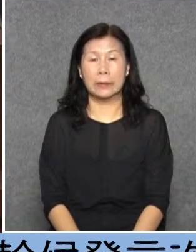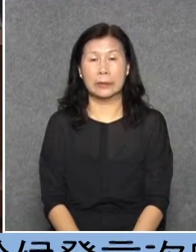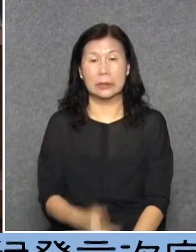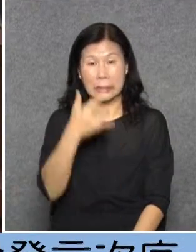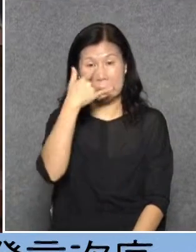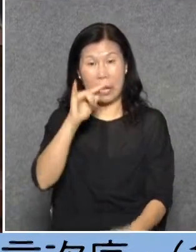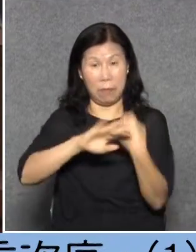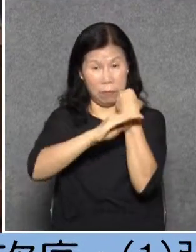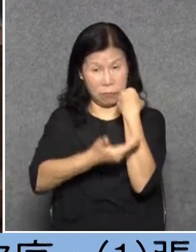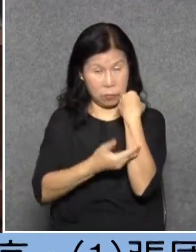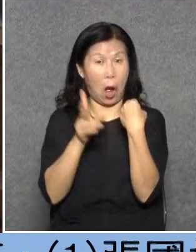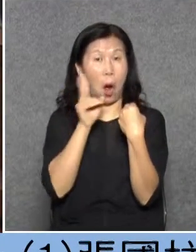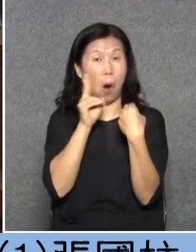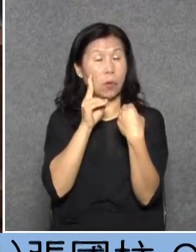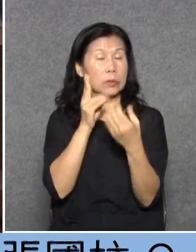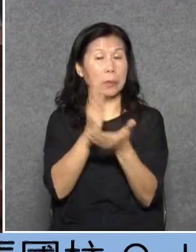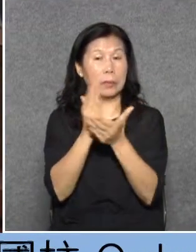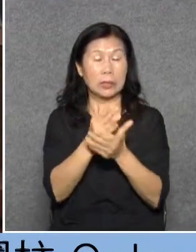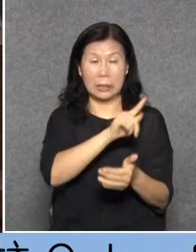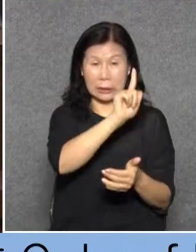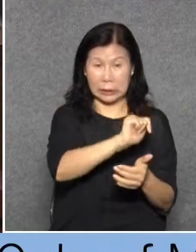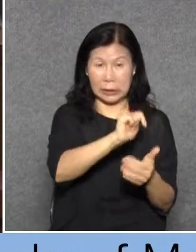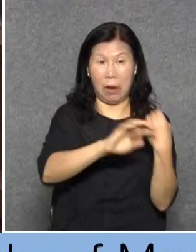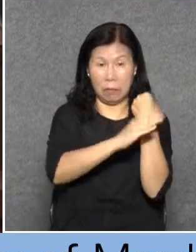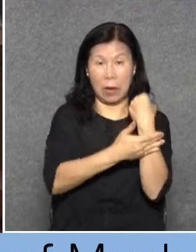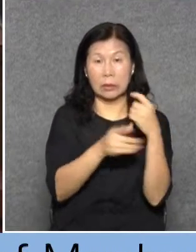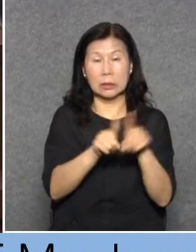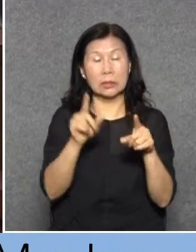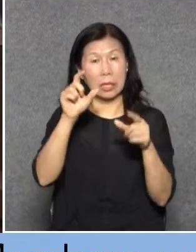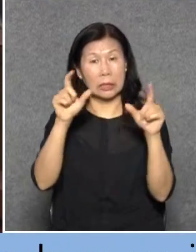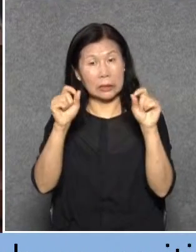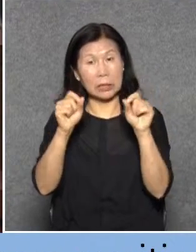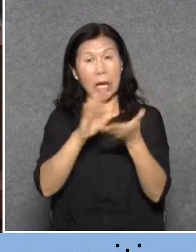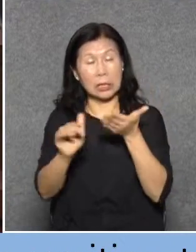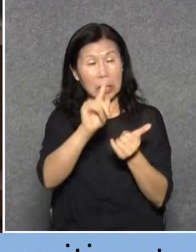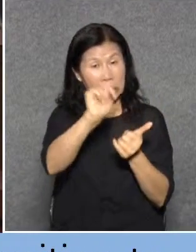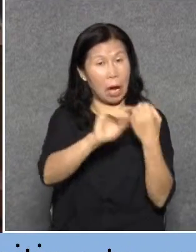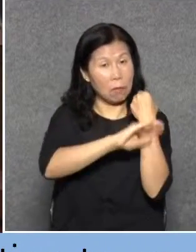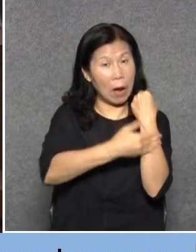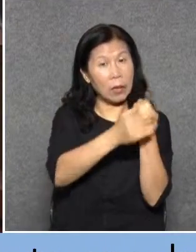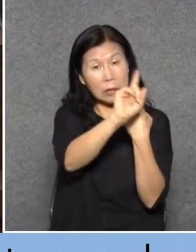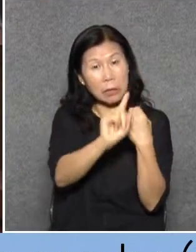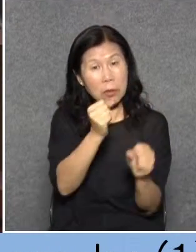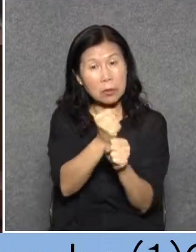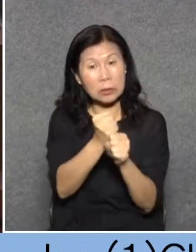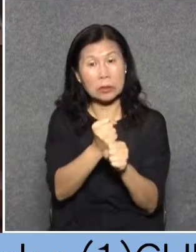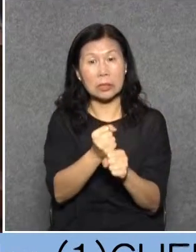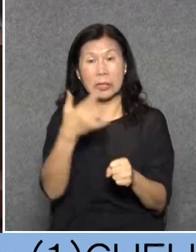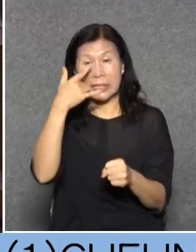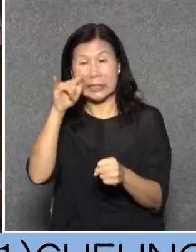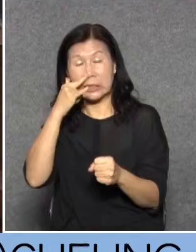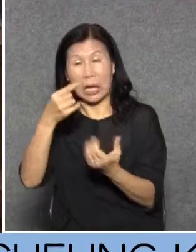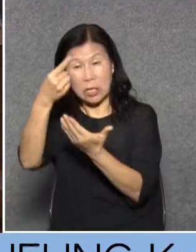之後的情況又不同，新例和舊例的情況都沒有人可以清楚解釋，究竟現在在走舊例的時候是怎樣呢？猛是說新例之後是怎